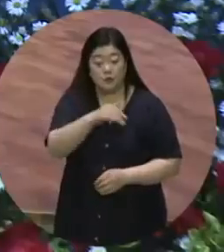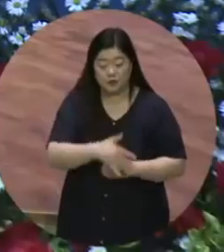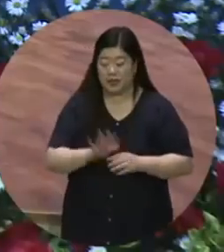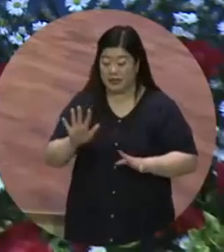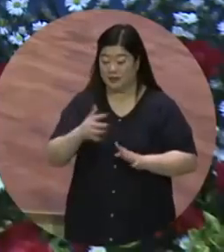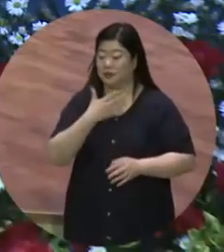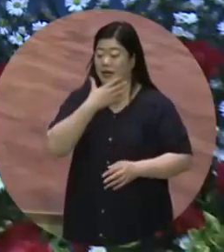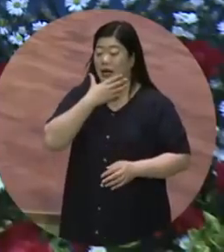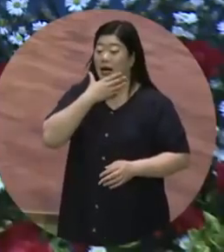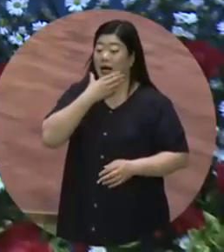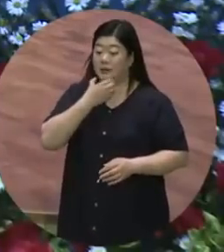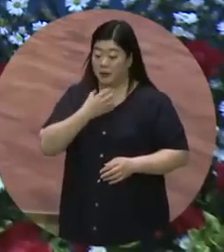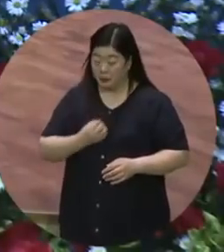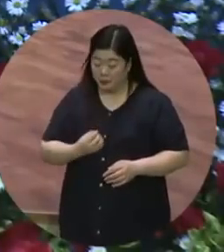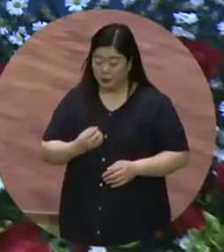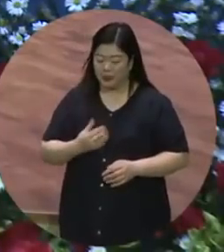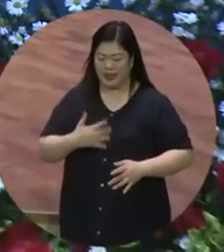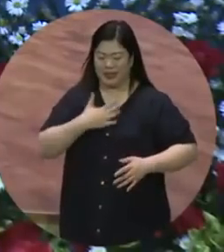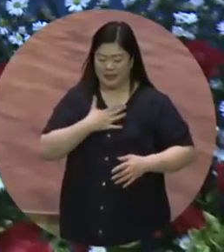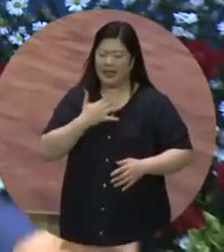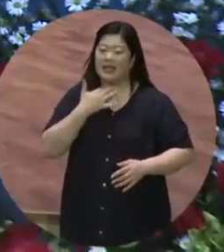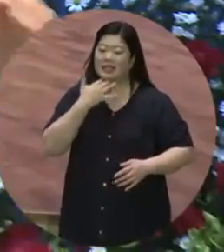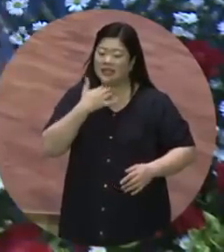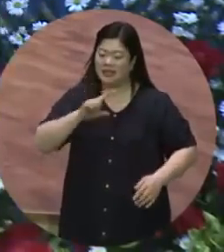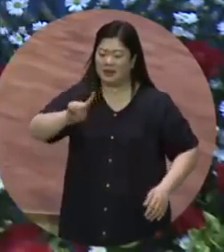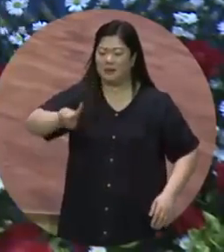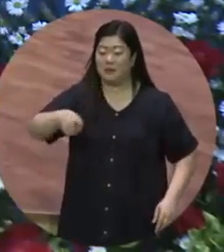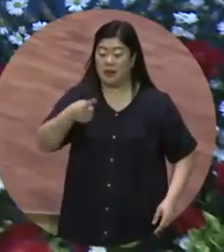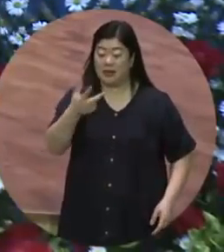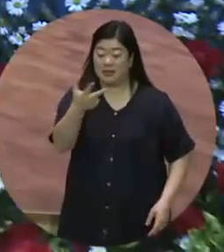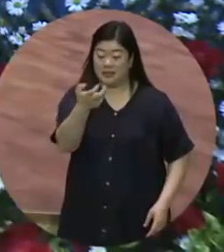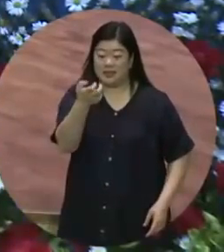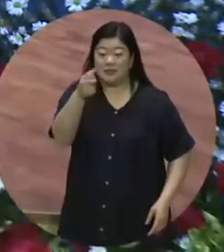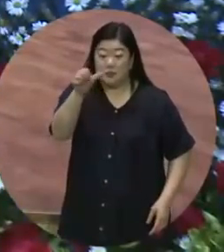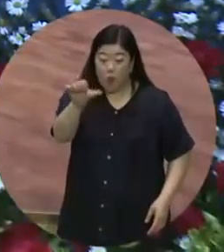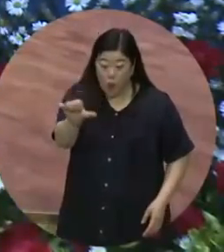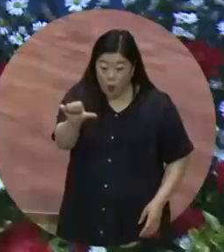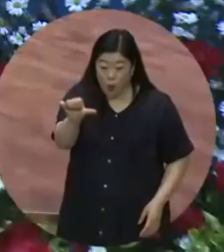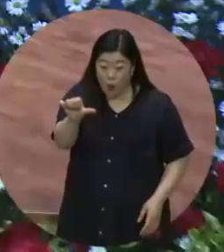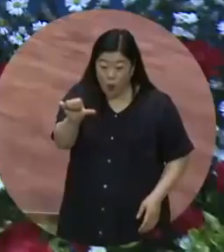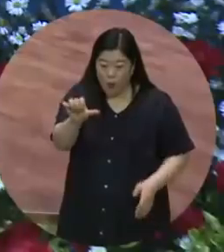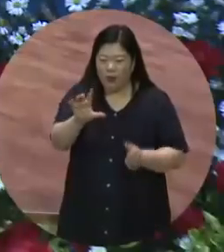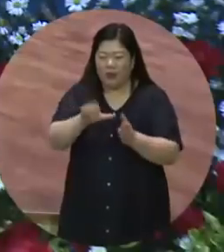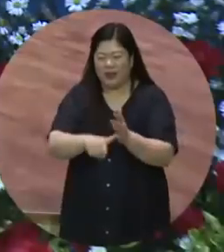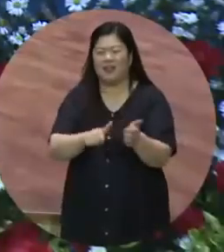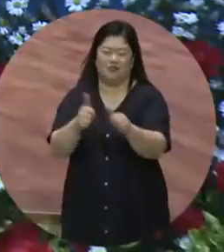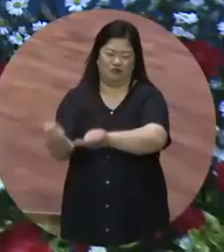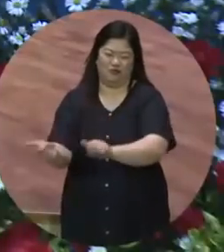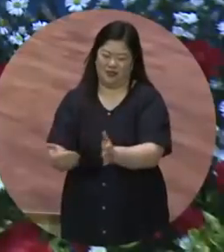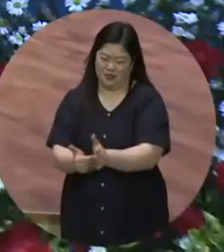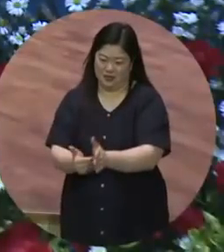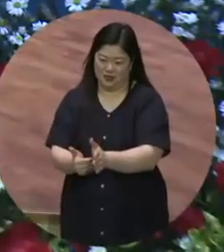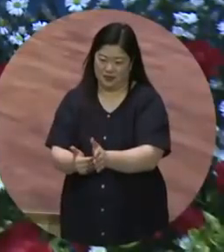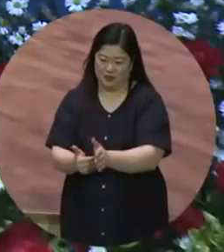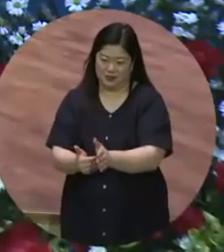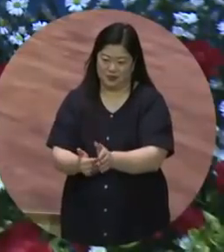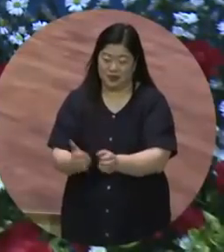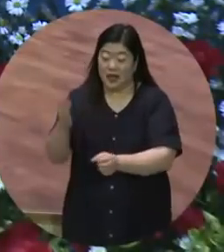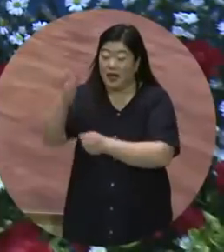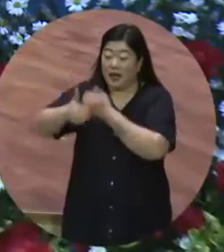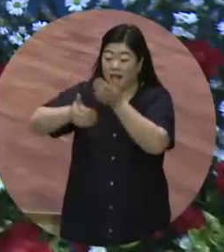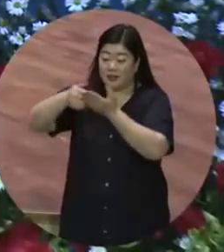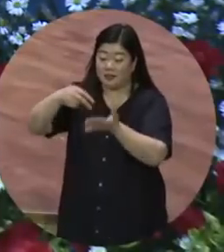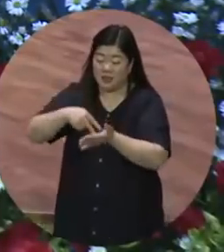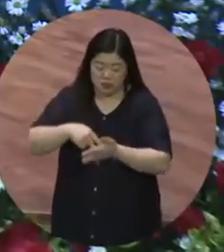마무리하고 175세를 일기로 이 땅의 삶을 마감합니다. 자, 하나님 보시기에 참으로